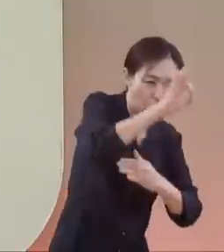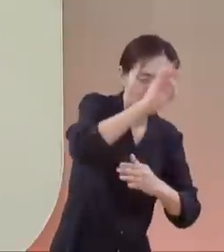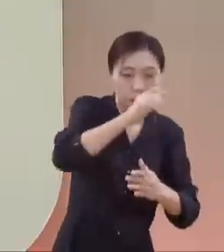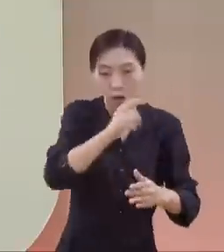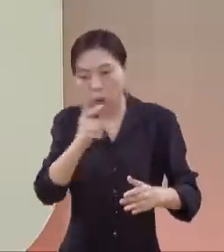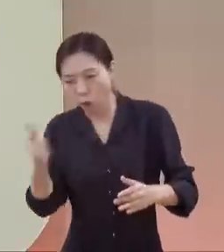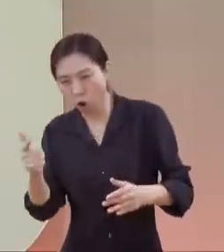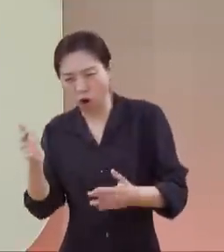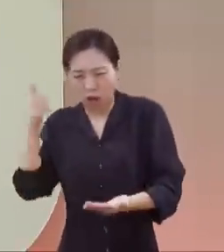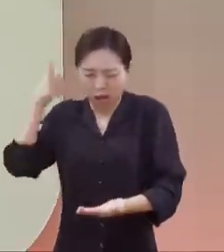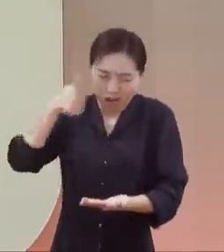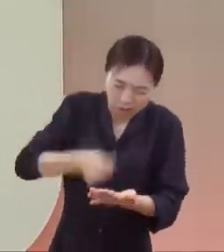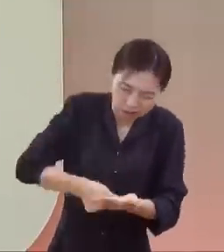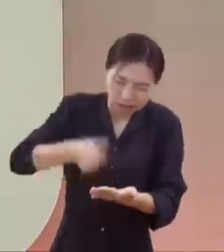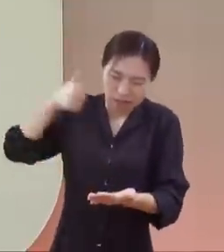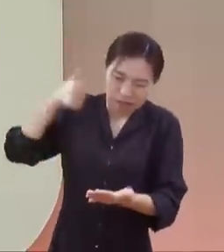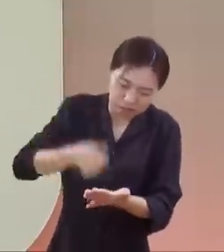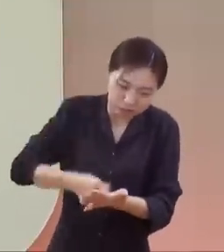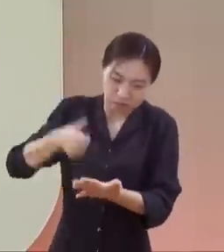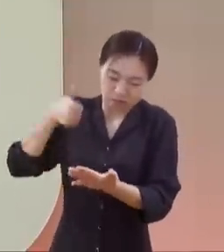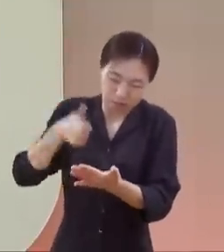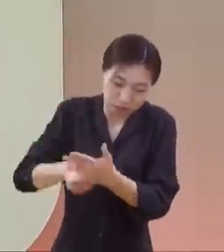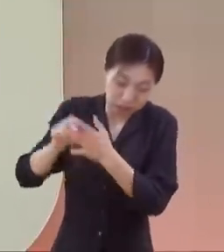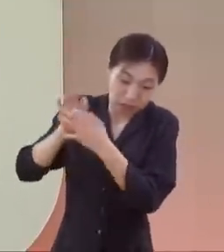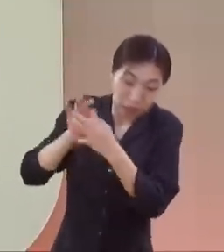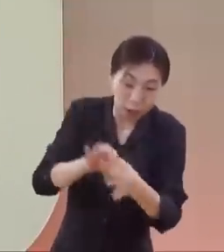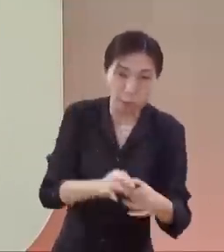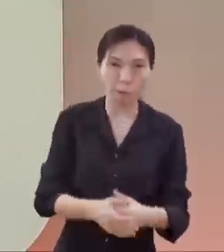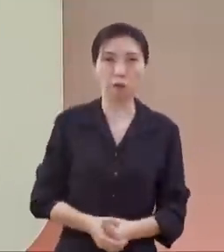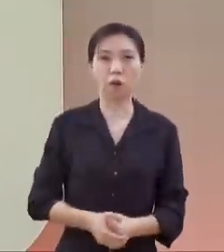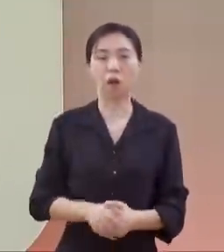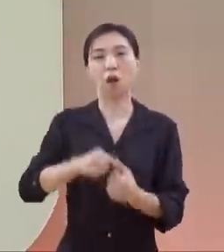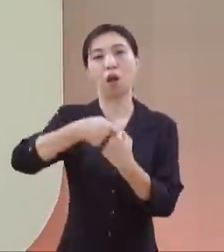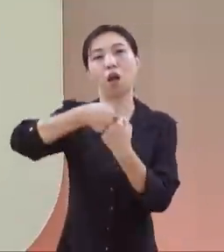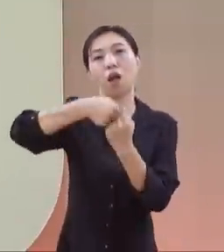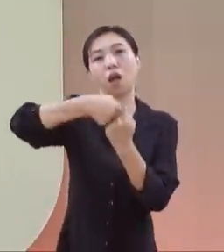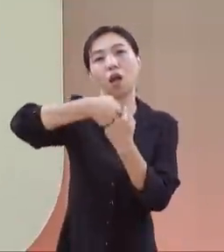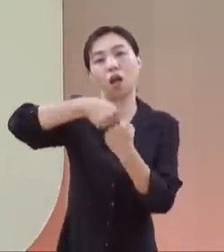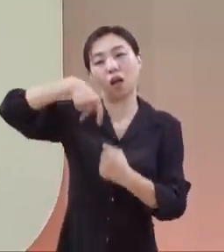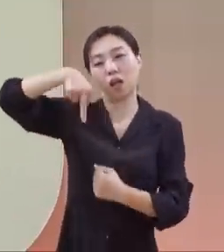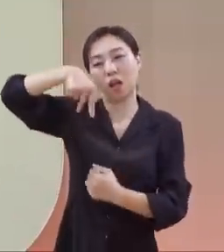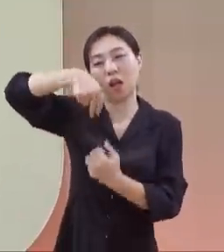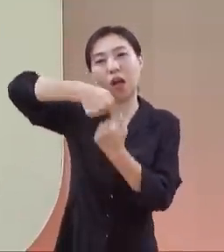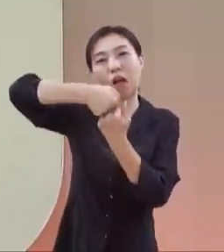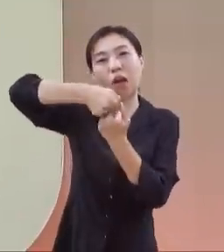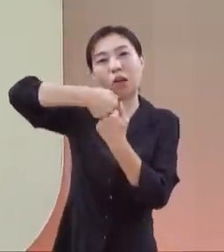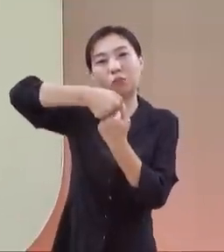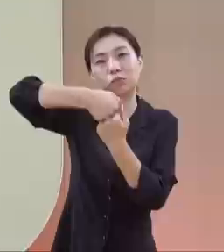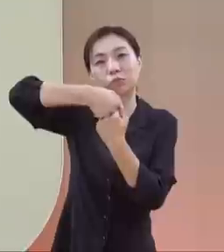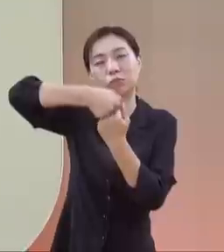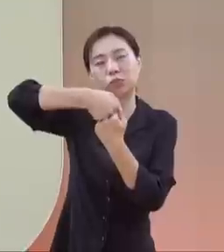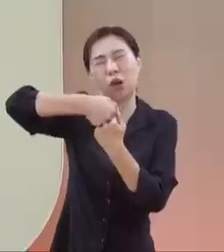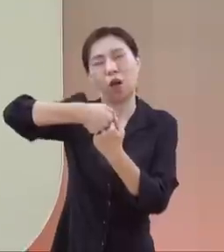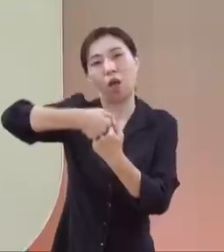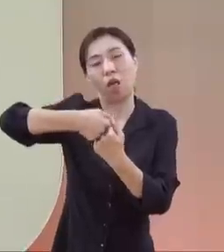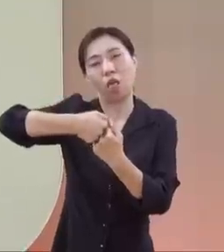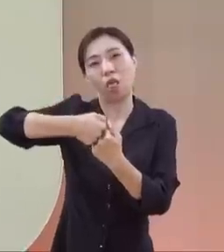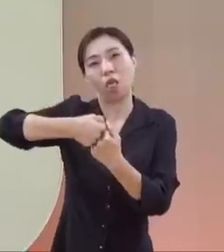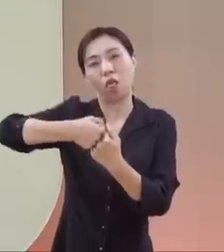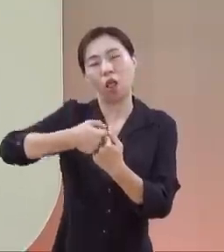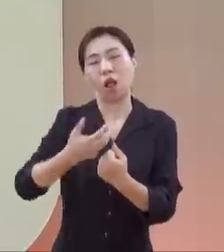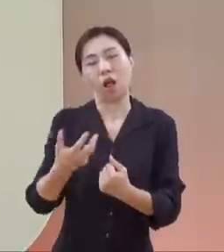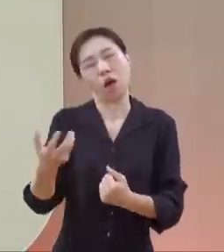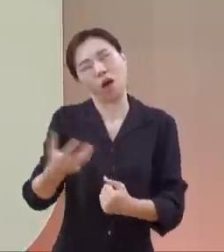그 관절염 그 출가전에 앓고 있었던 그 관절염이 다시 도져 버린 거예요 너무나